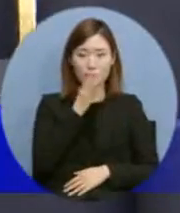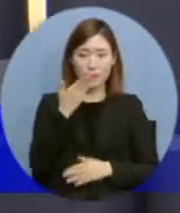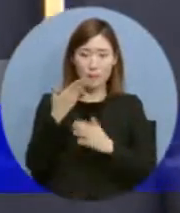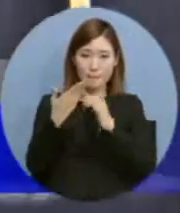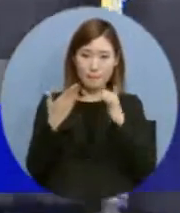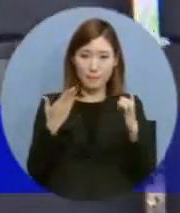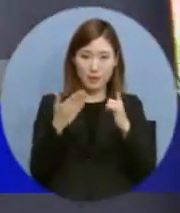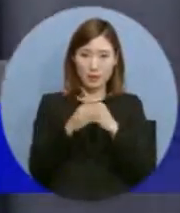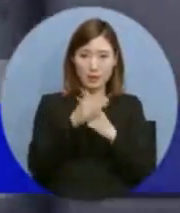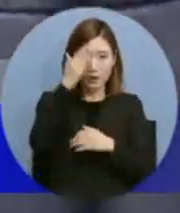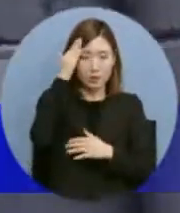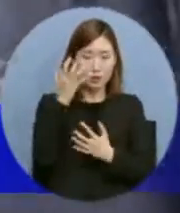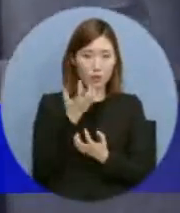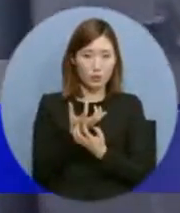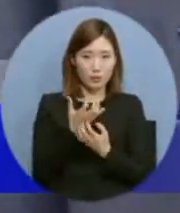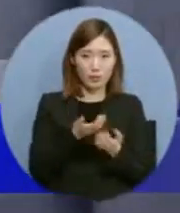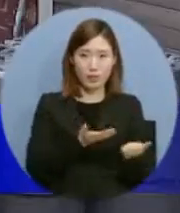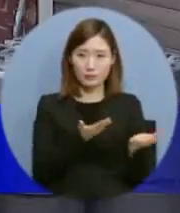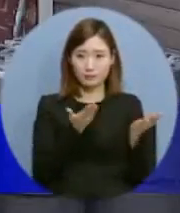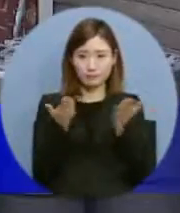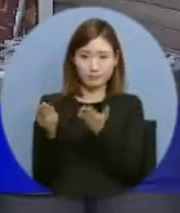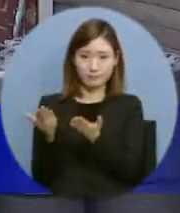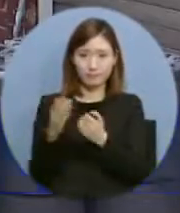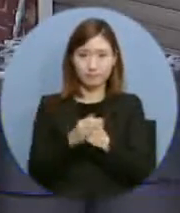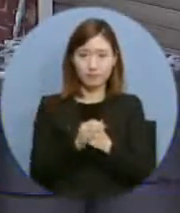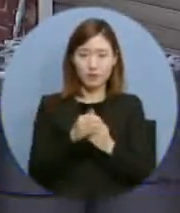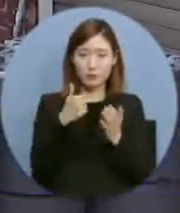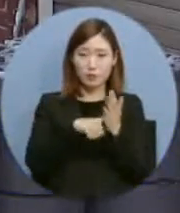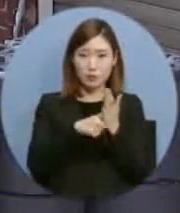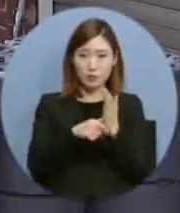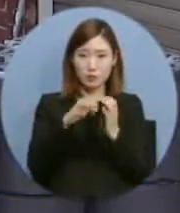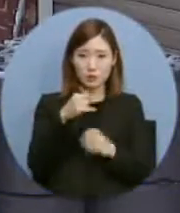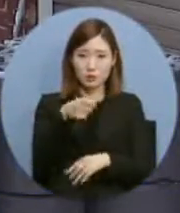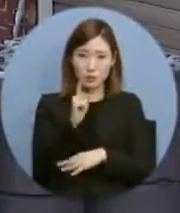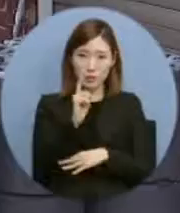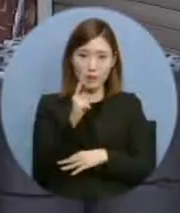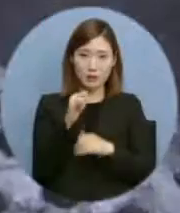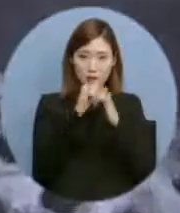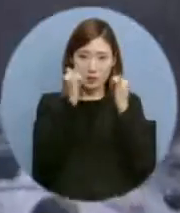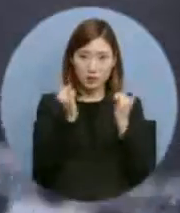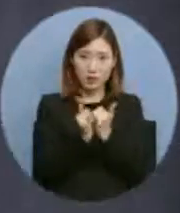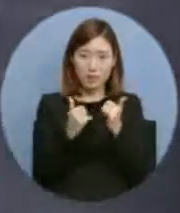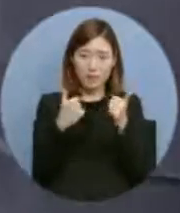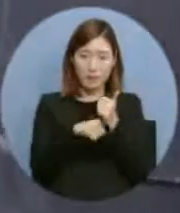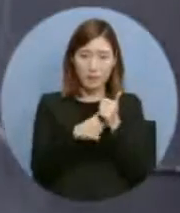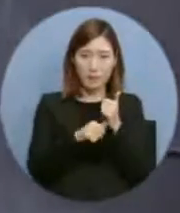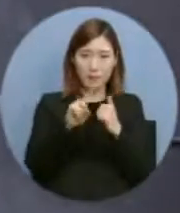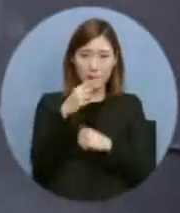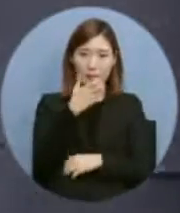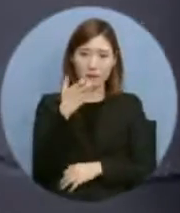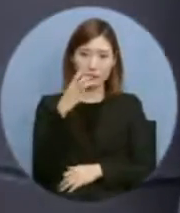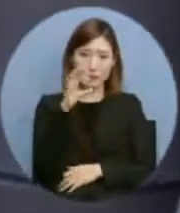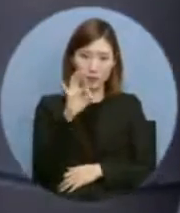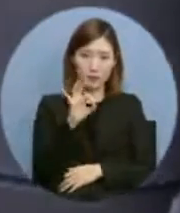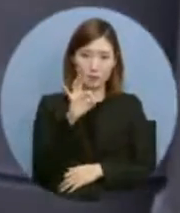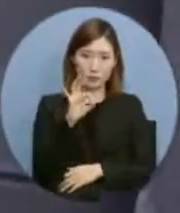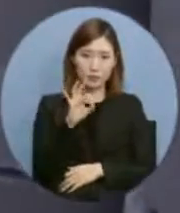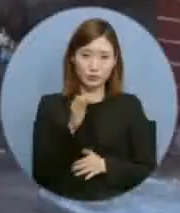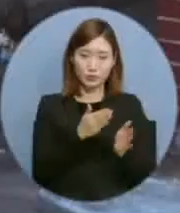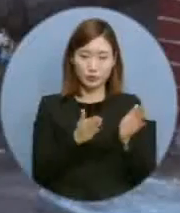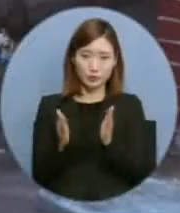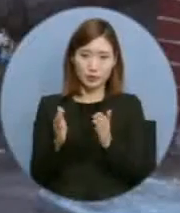연탄을 전달했습니다 물품은 의용소방대 사회단체 보조금 180만원 으로 마련됐습니다